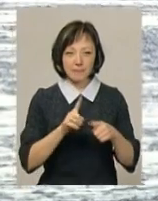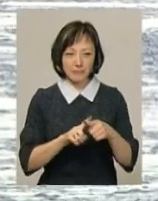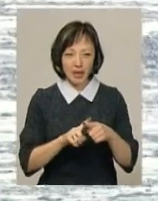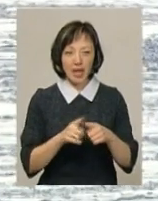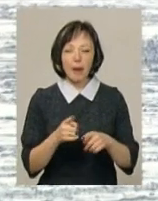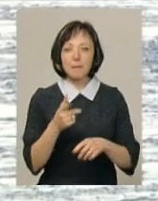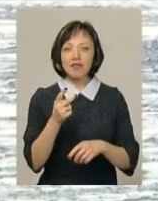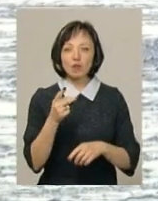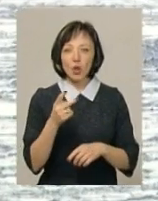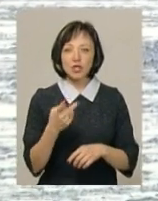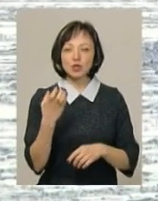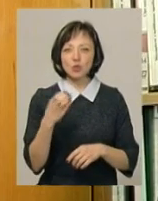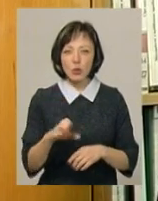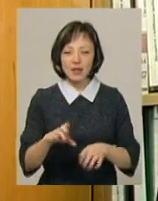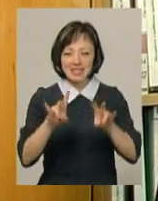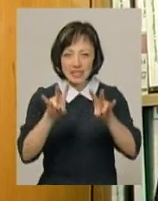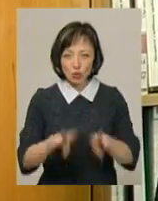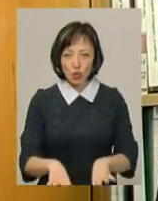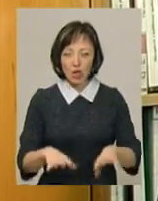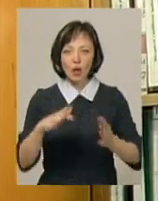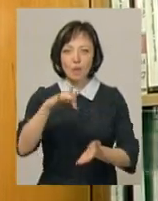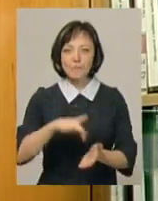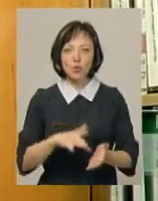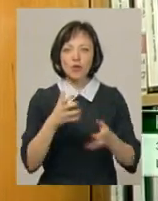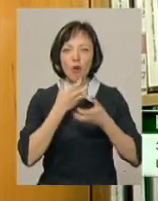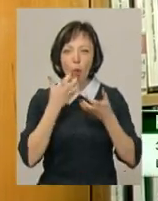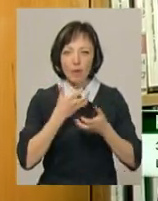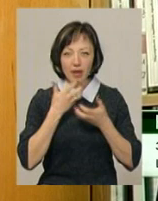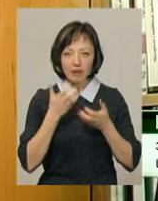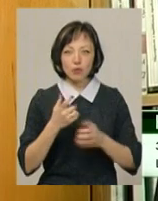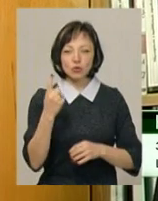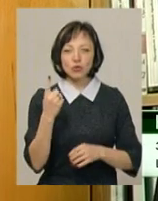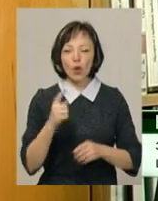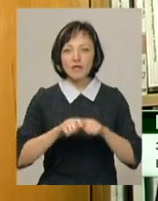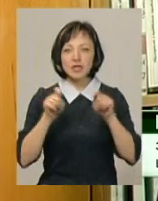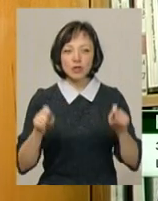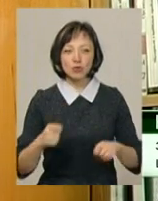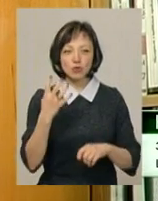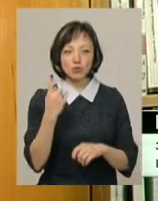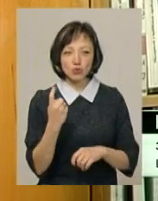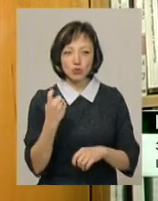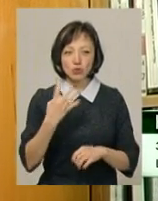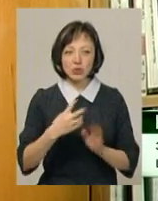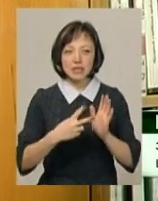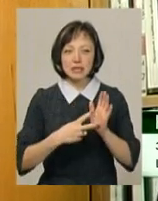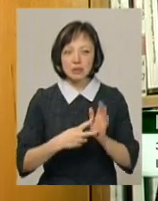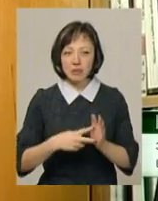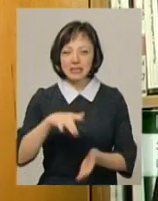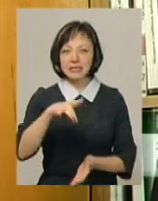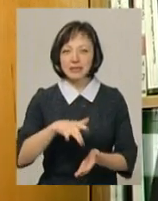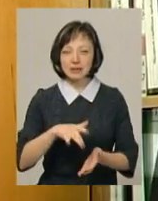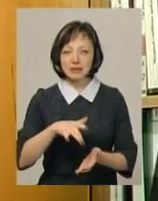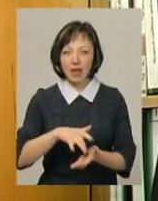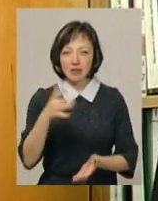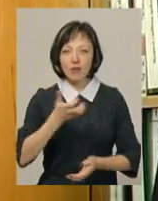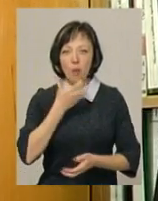150 стаціонарних пунктів обігріву. В області розгорнуто 147 стаціонарних пунктів обігріву. Ці пункти